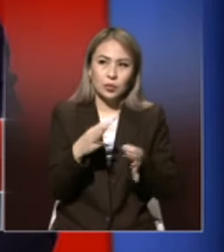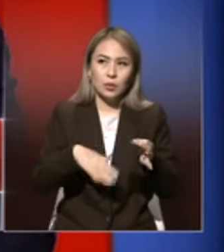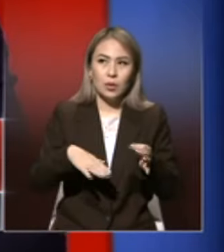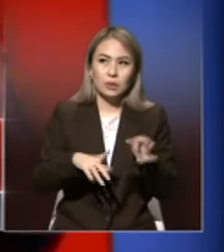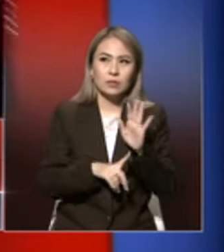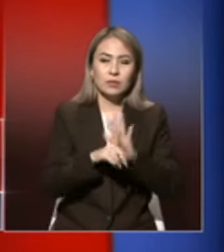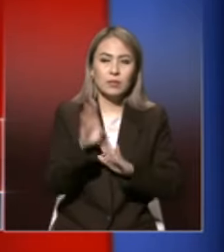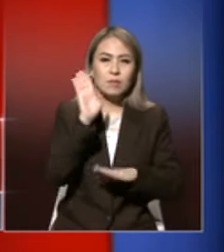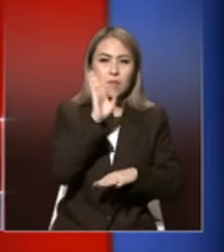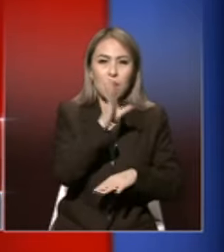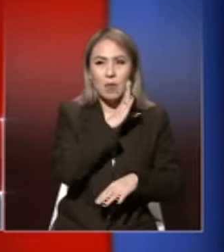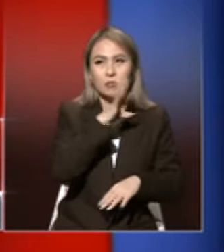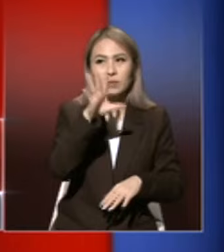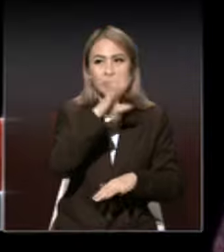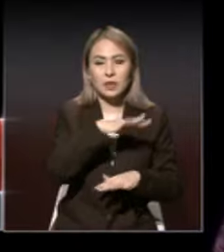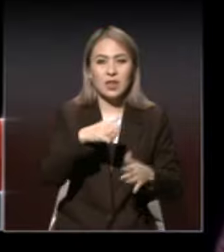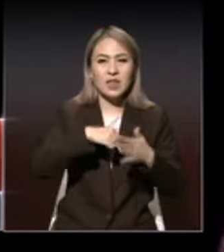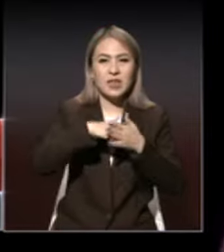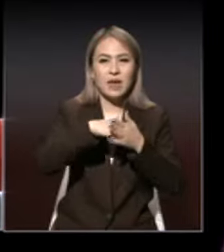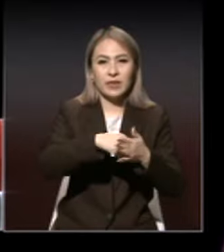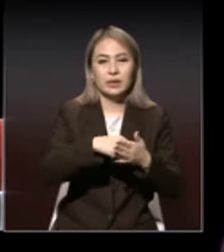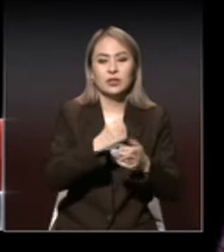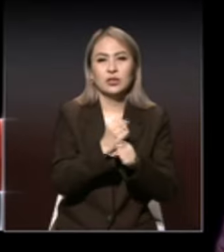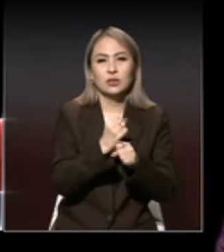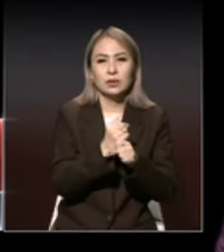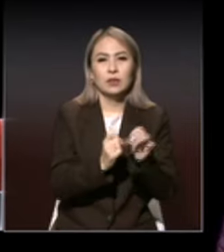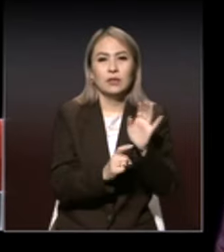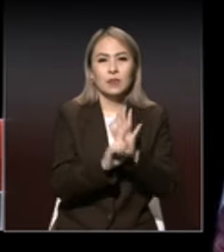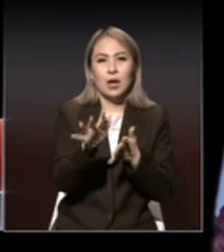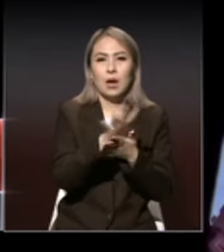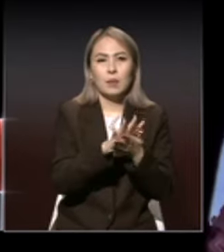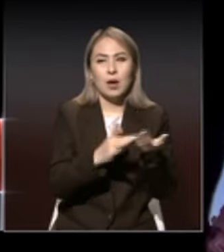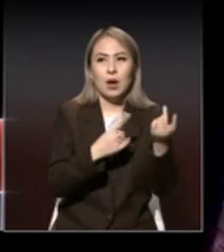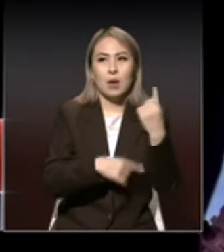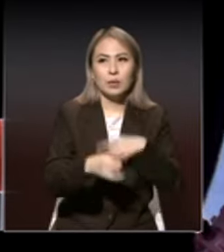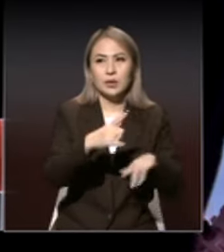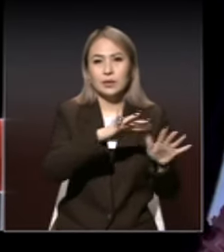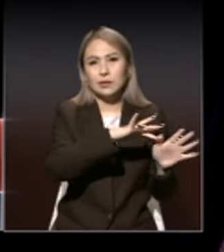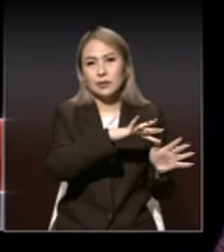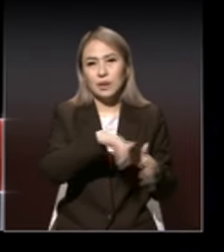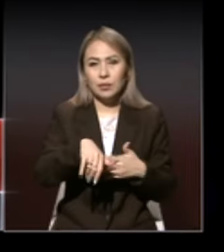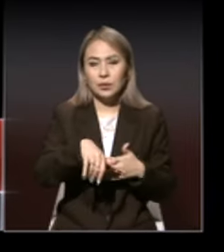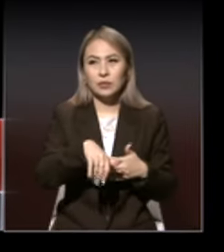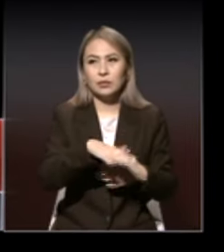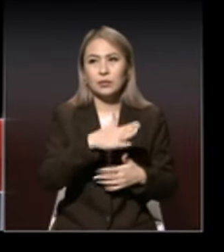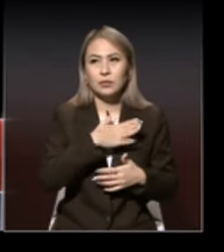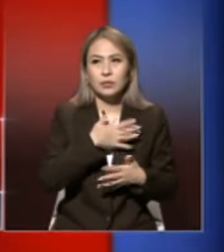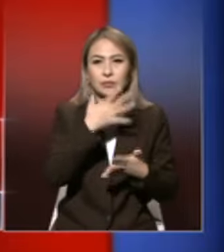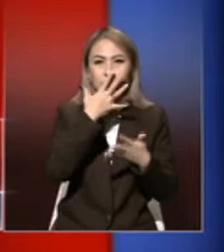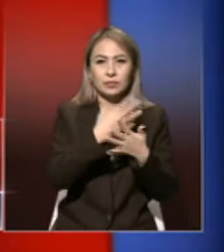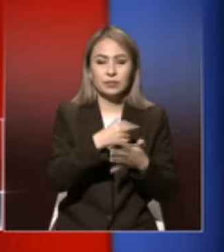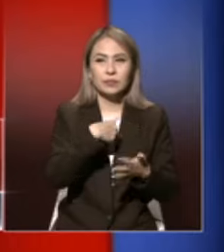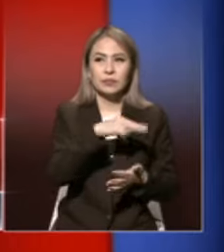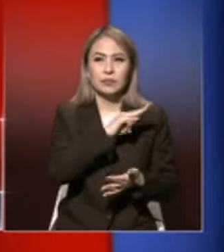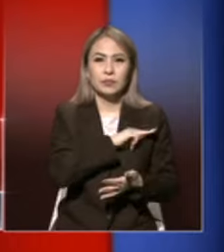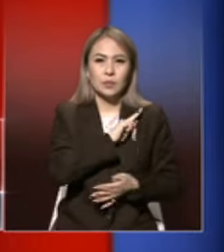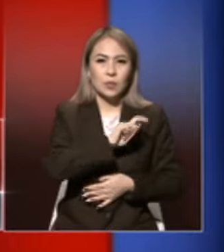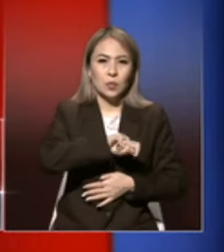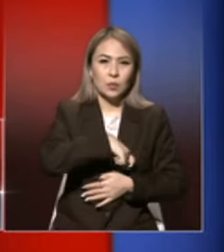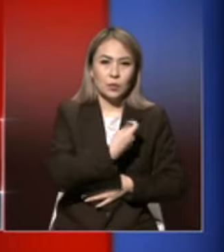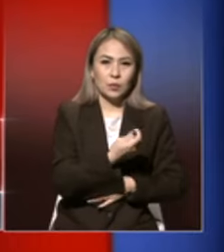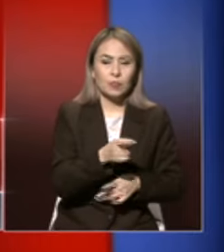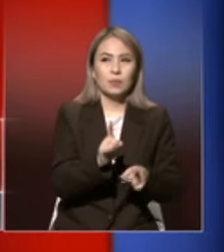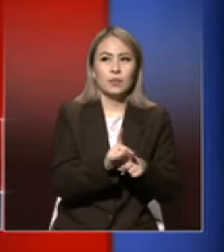жерде мамасы, басқалары давление жасайды да, мысалыға, арызды қайтып алып келеді. Қайтып алып келеді. Ол біздің де жұмыс мысалы зая кетті.